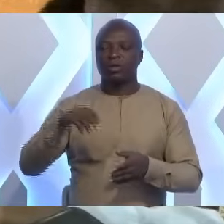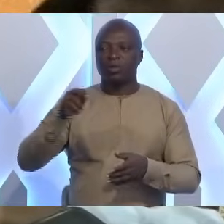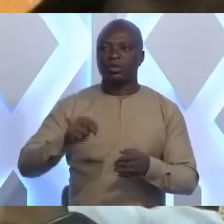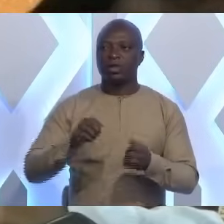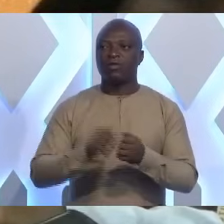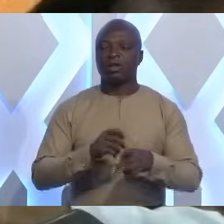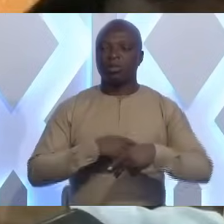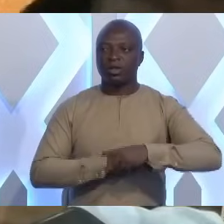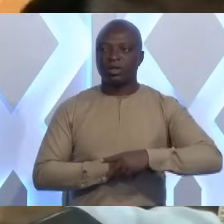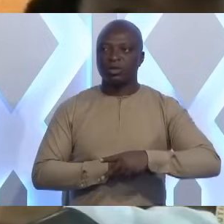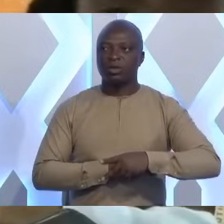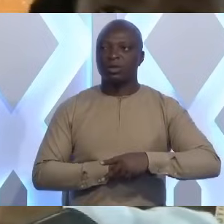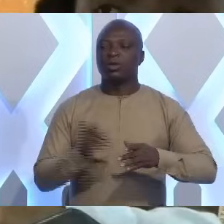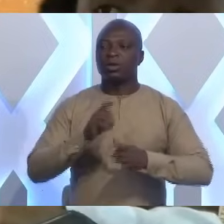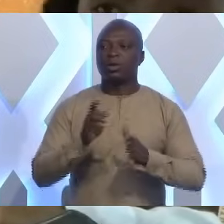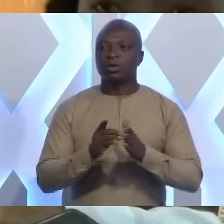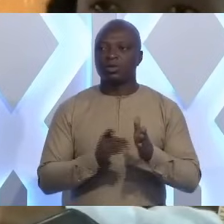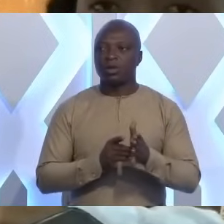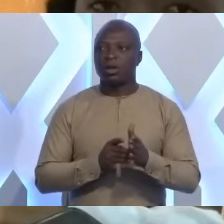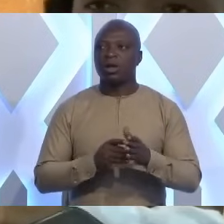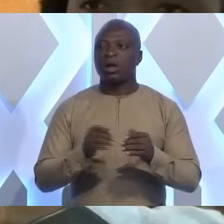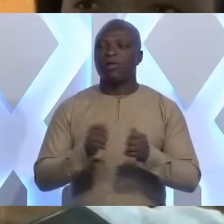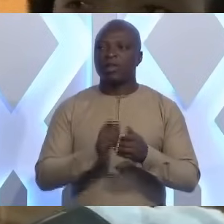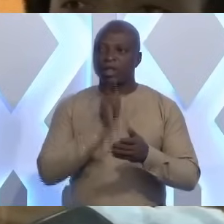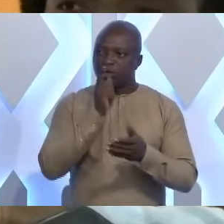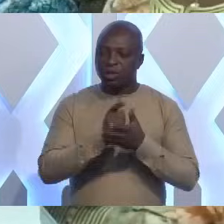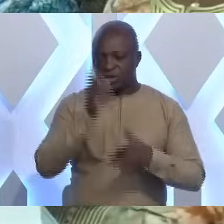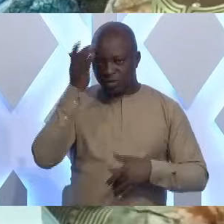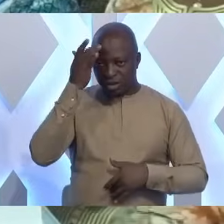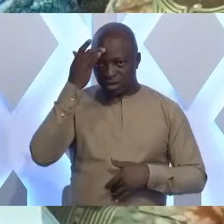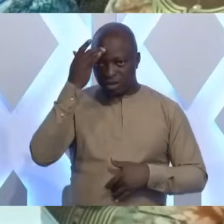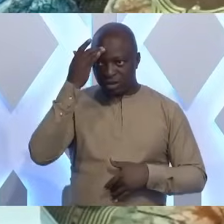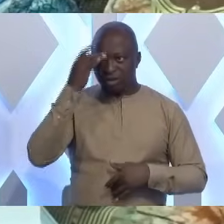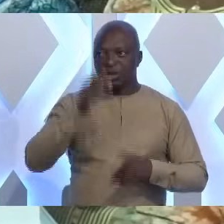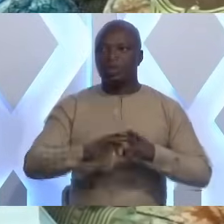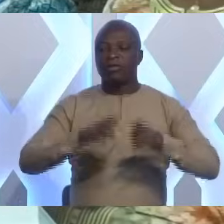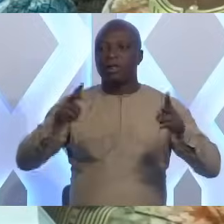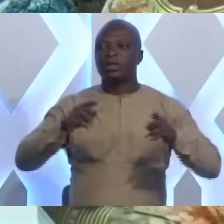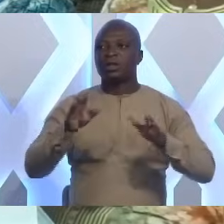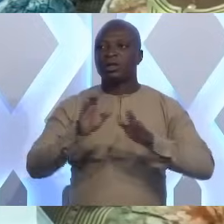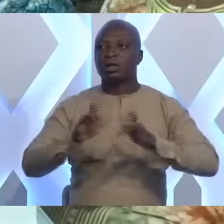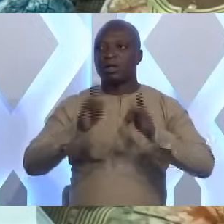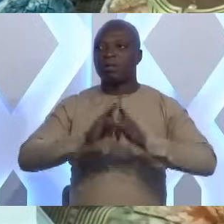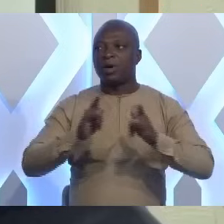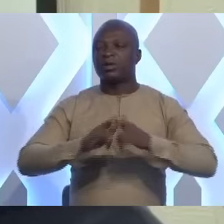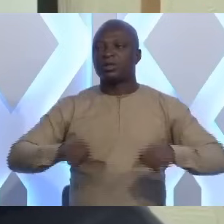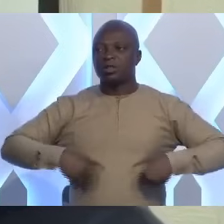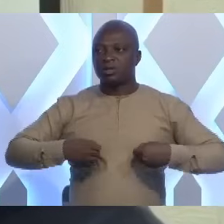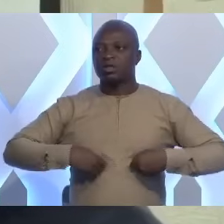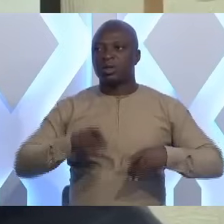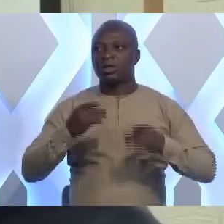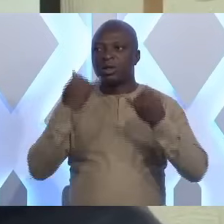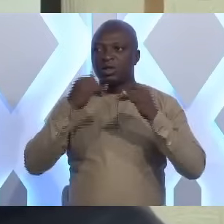de protection de leurs droits, en matière d'assurance maladie. Une vaste campagne de sensibilisation et